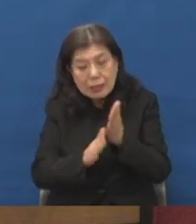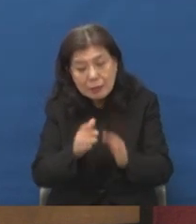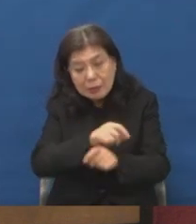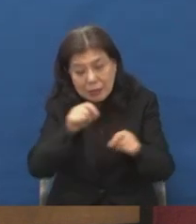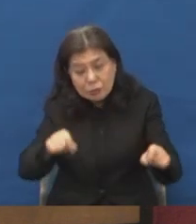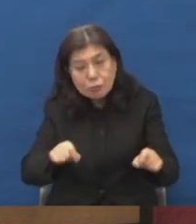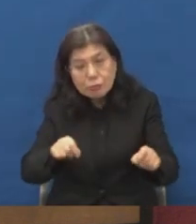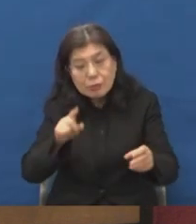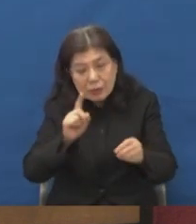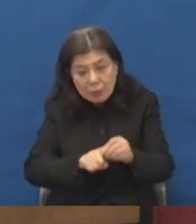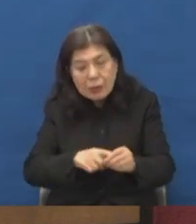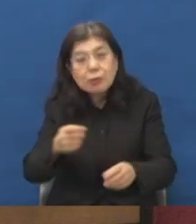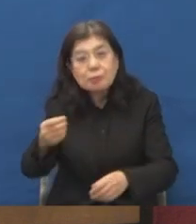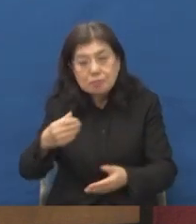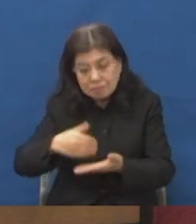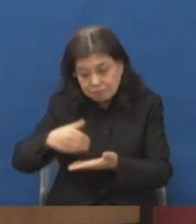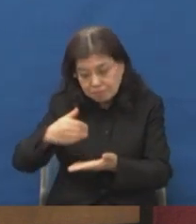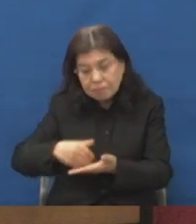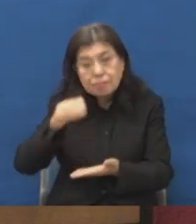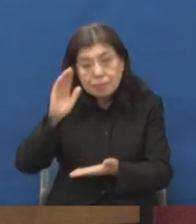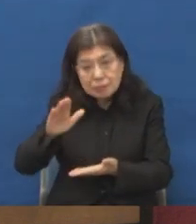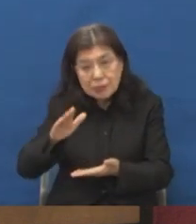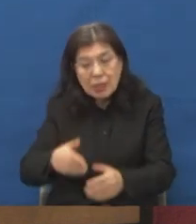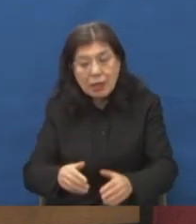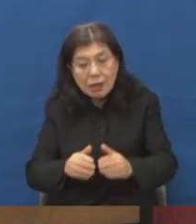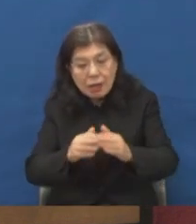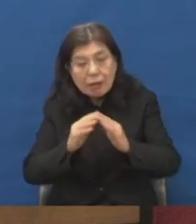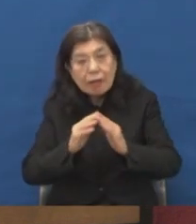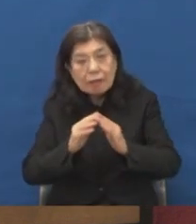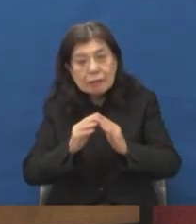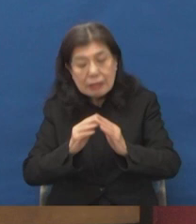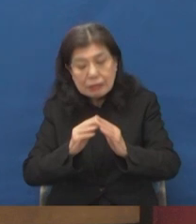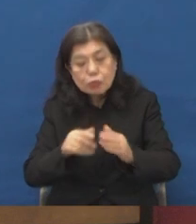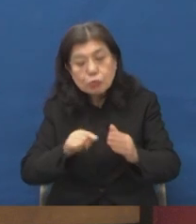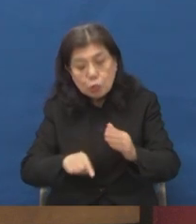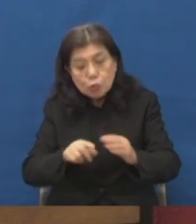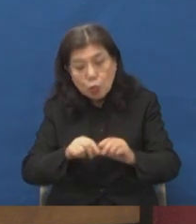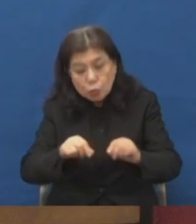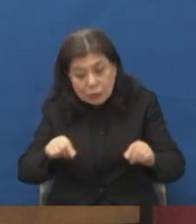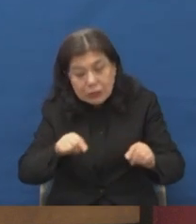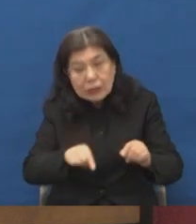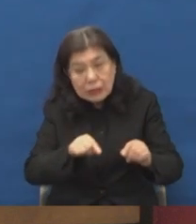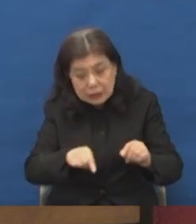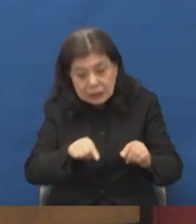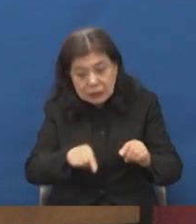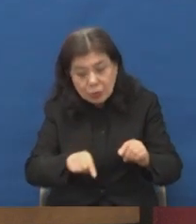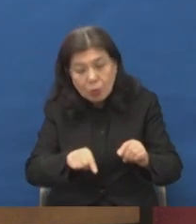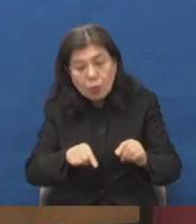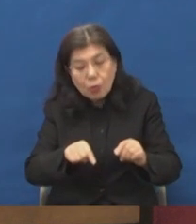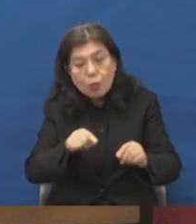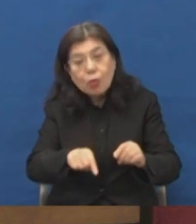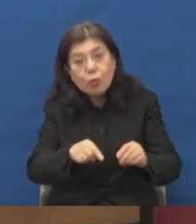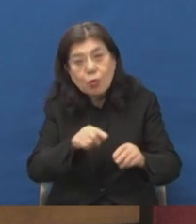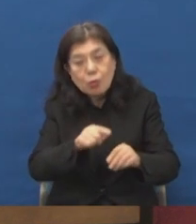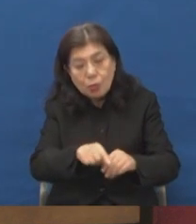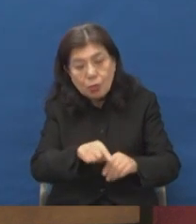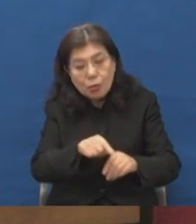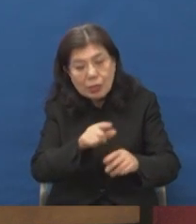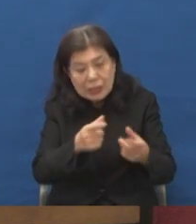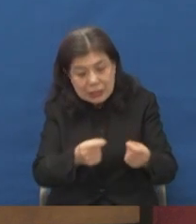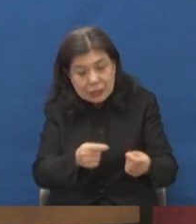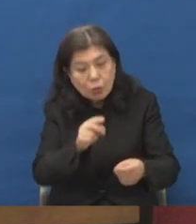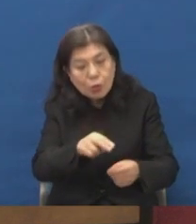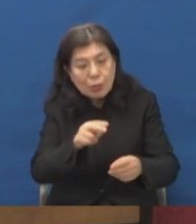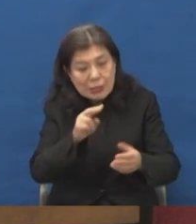ました。これに対し、建設発生度に係る処分事業者の受け入れ要領を事業者を指定する段階で把握する必要性